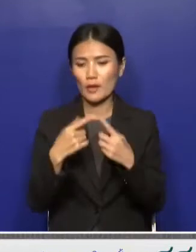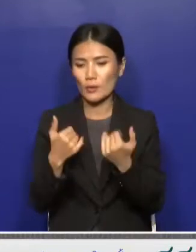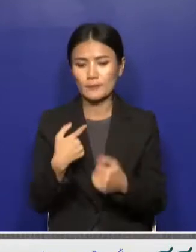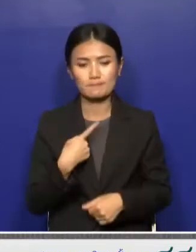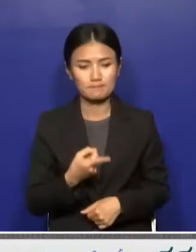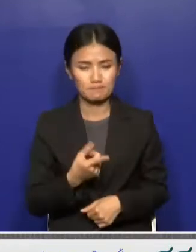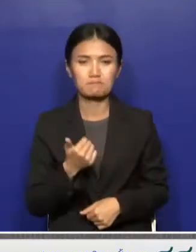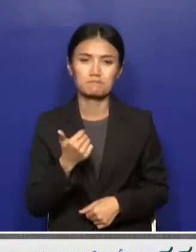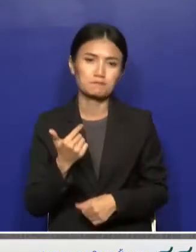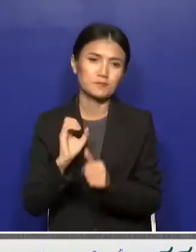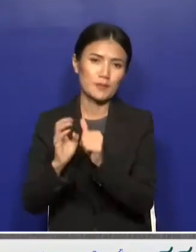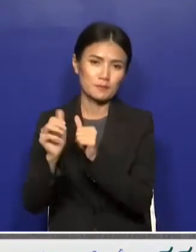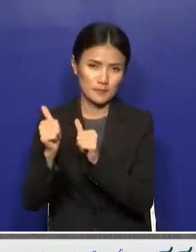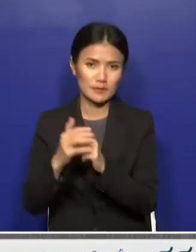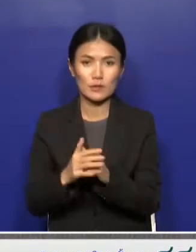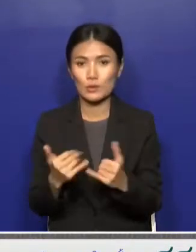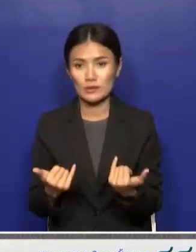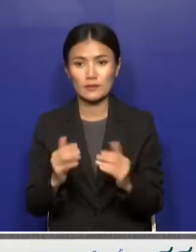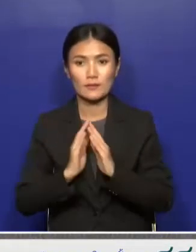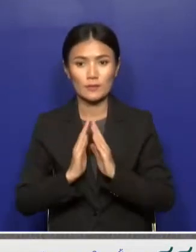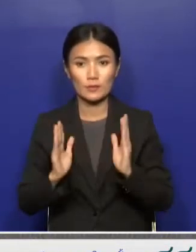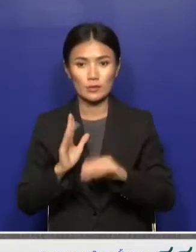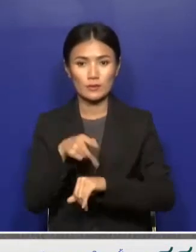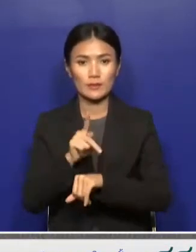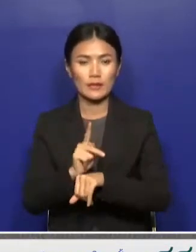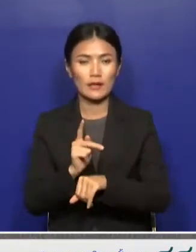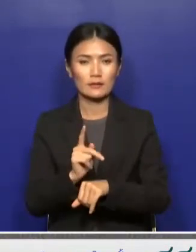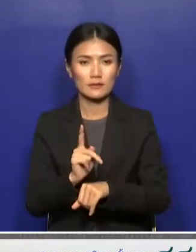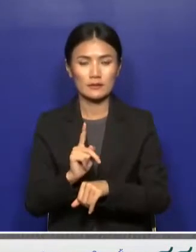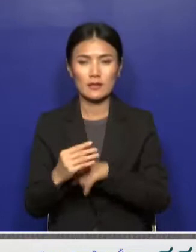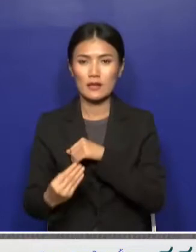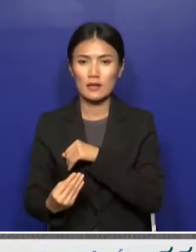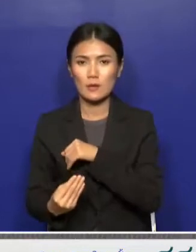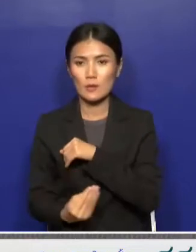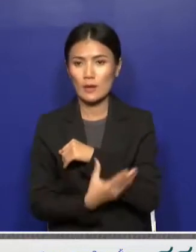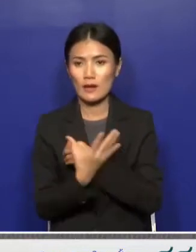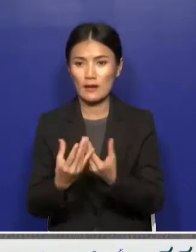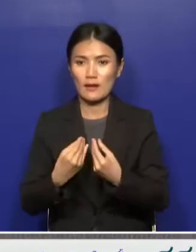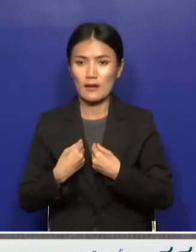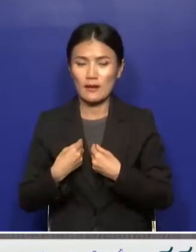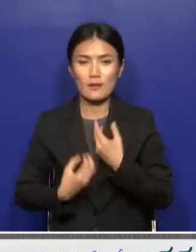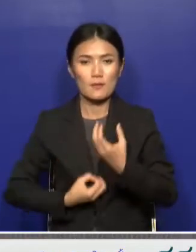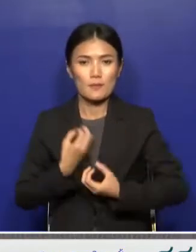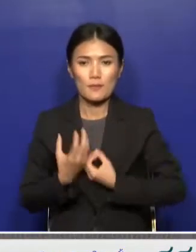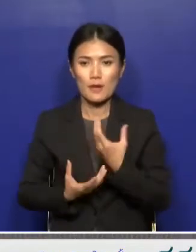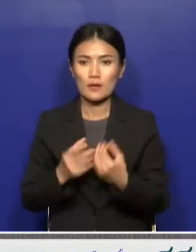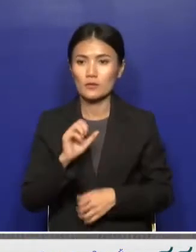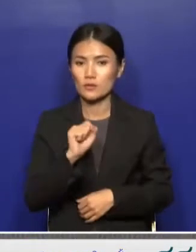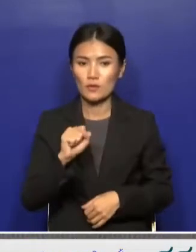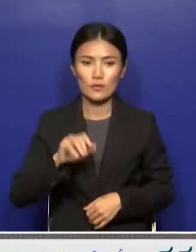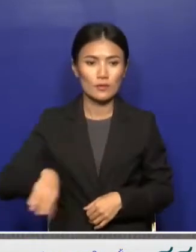วันนี้นะครับก็ต้องขอบคุณท่านประธานที่ได้เปิดโอกาสให้มีการพูดจากันในเรื่องนี้